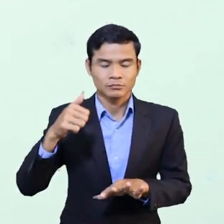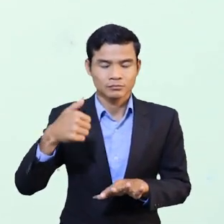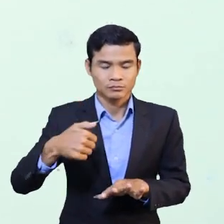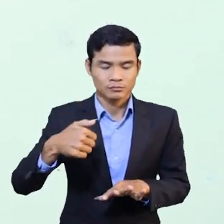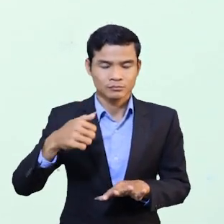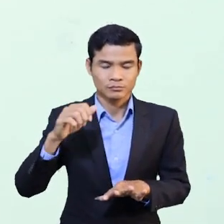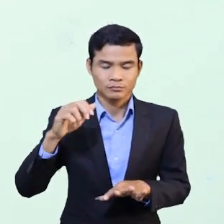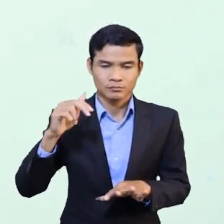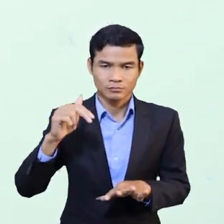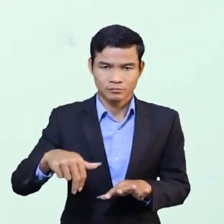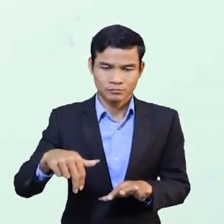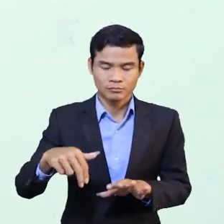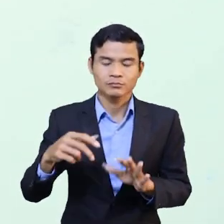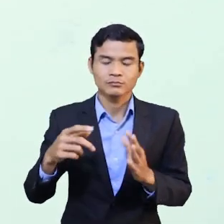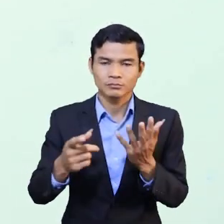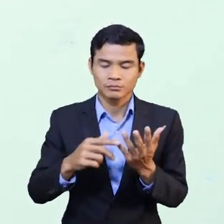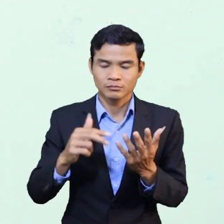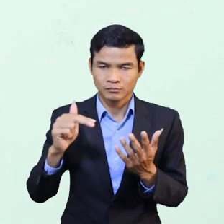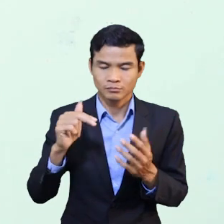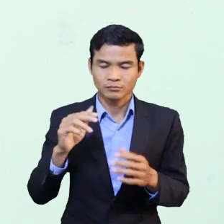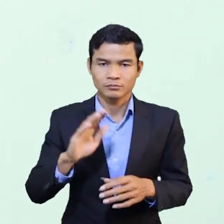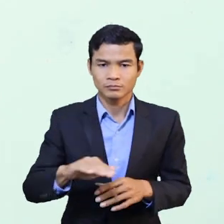còn tụ cẩn tình